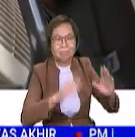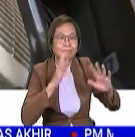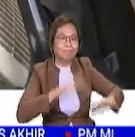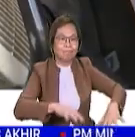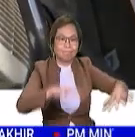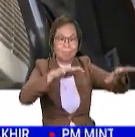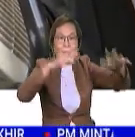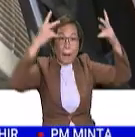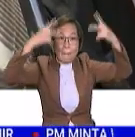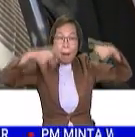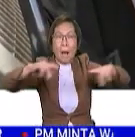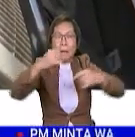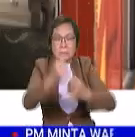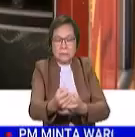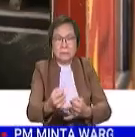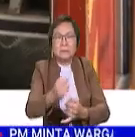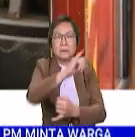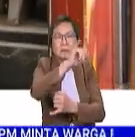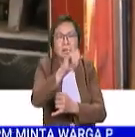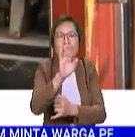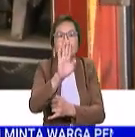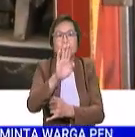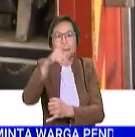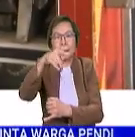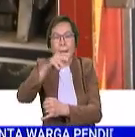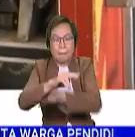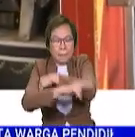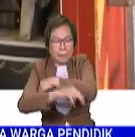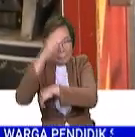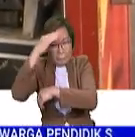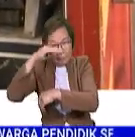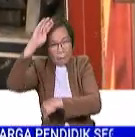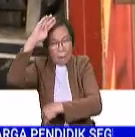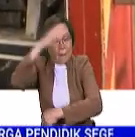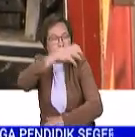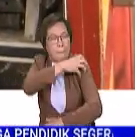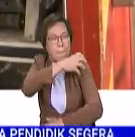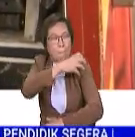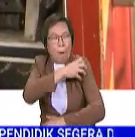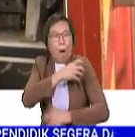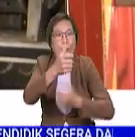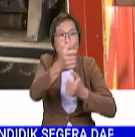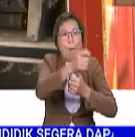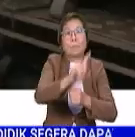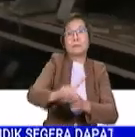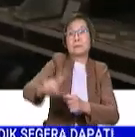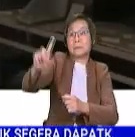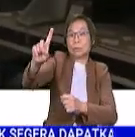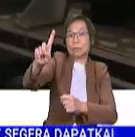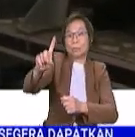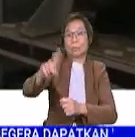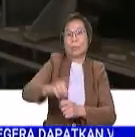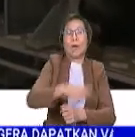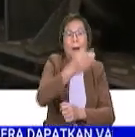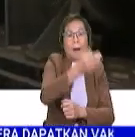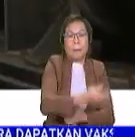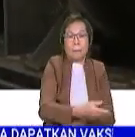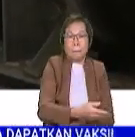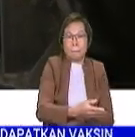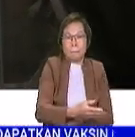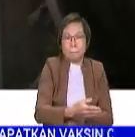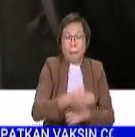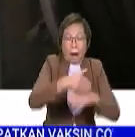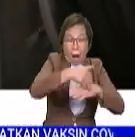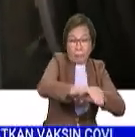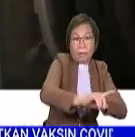menurut pengarah jabatan bombonna penyelamat Malaysia negeri Perlis penguasa kanan Bos satu rusak haries antara aset utama yang kini